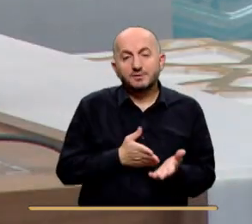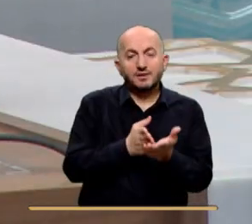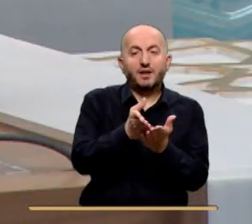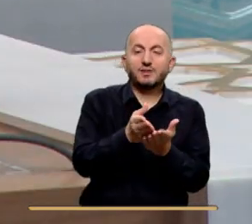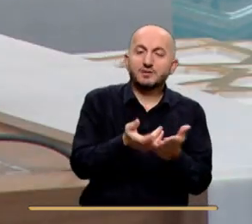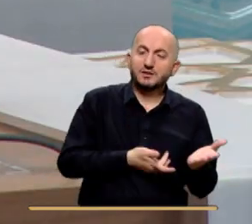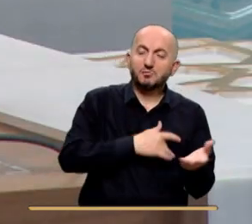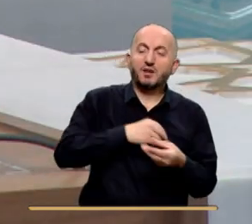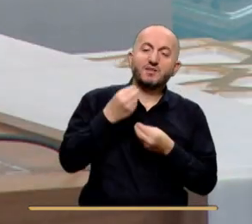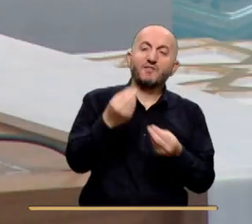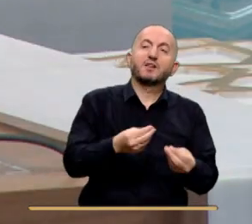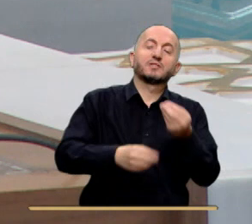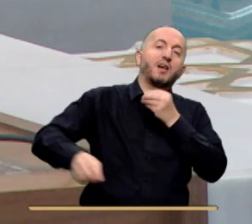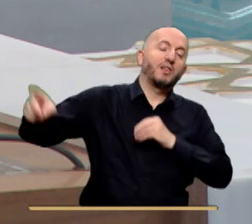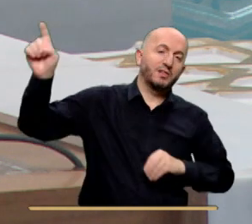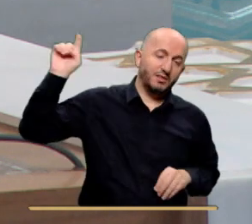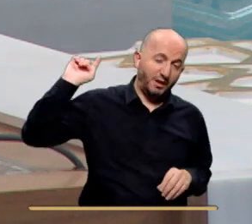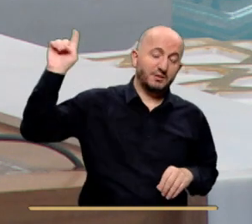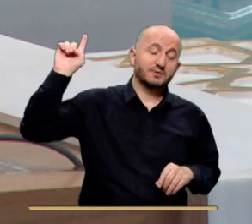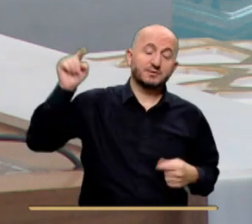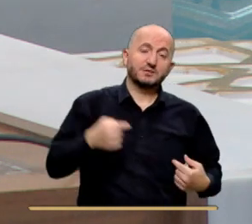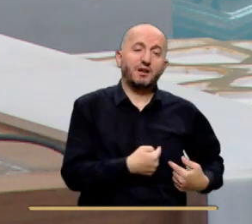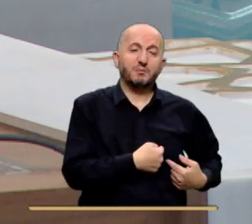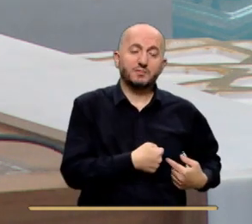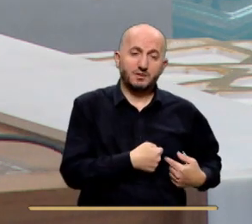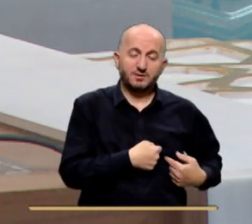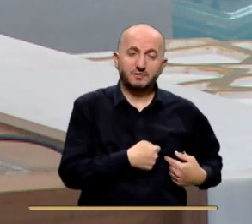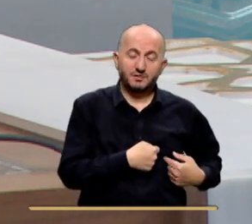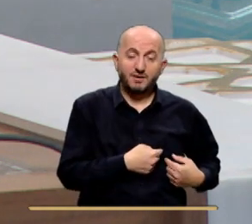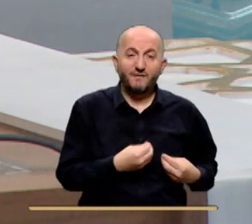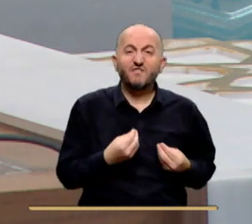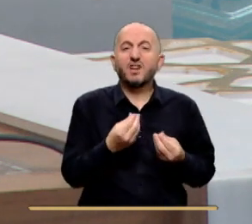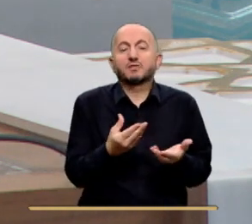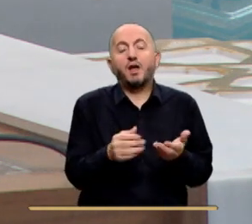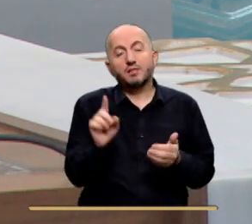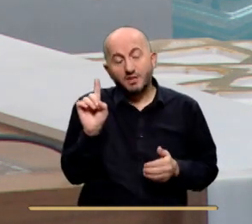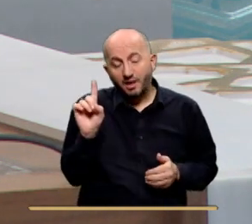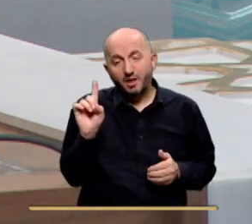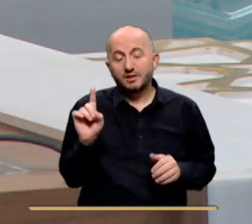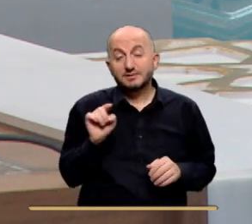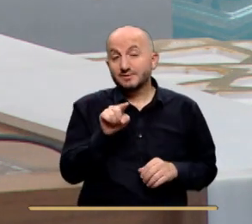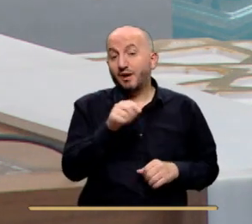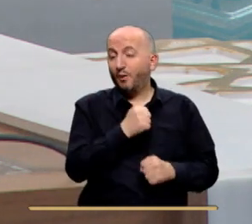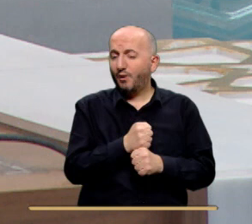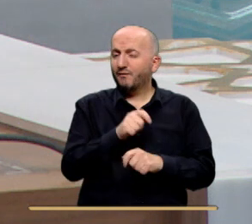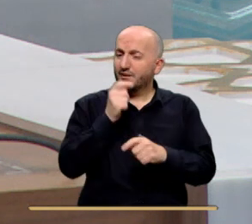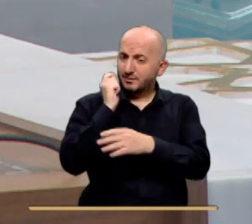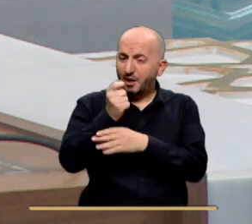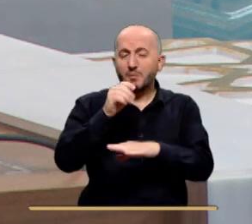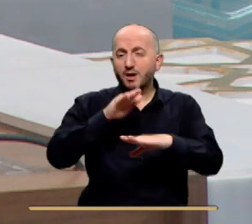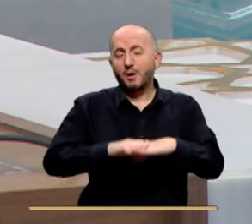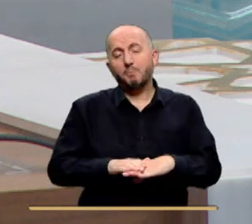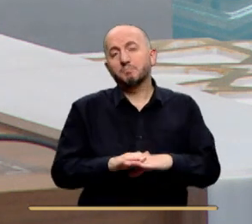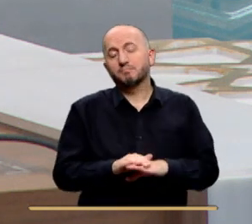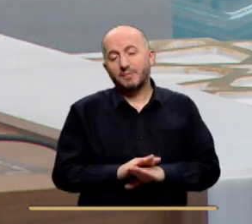olan, onların kalplerine imanı bahşedecek olan Allah'tır, yani sen görevini yapıyorsun